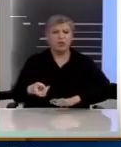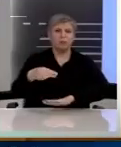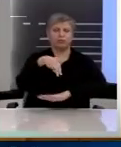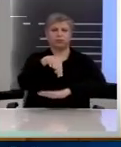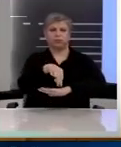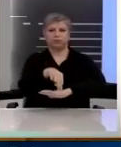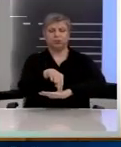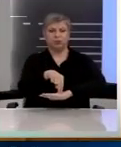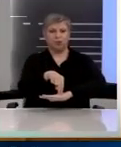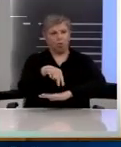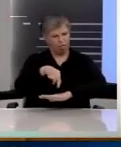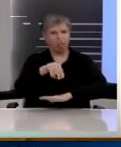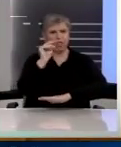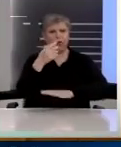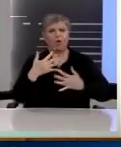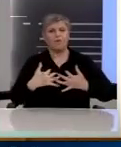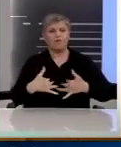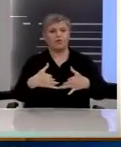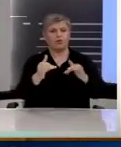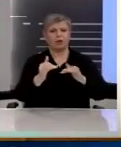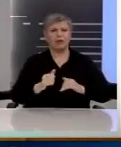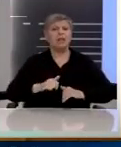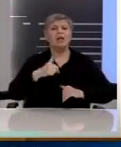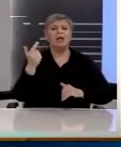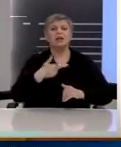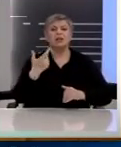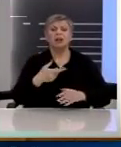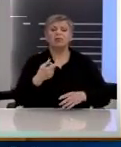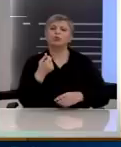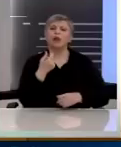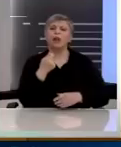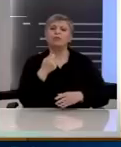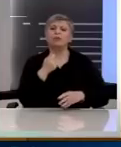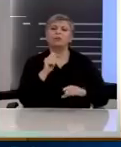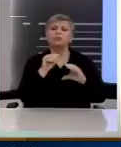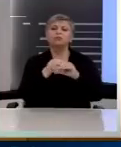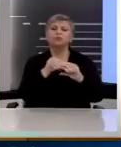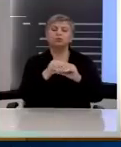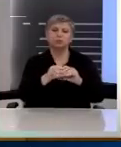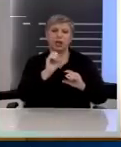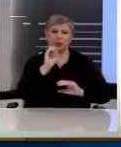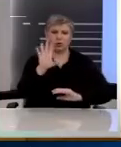Βουλής ή τα παραδεισένια λεφτά σας. Δεν έχουμε να φοβηθούμε τίποτα.